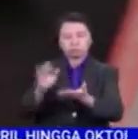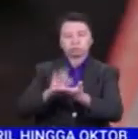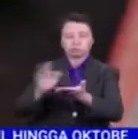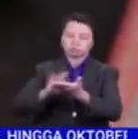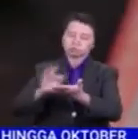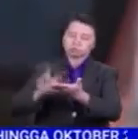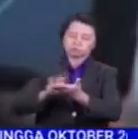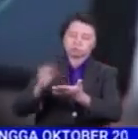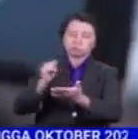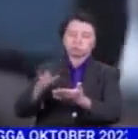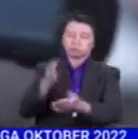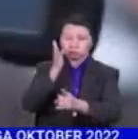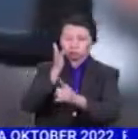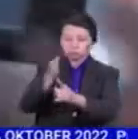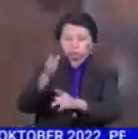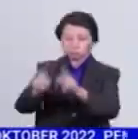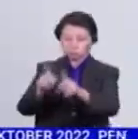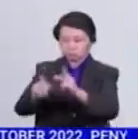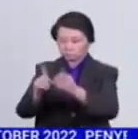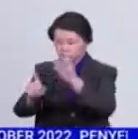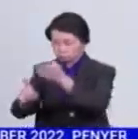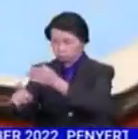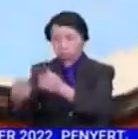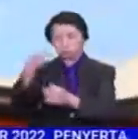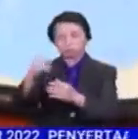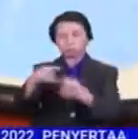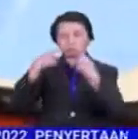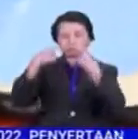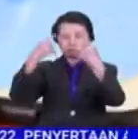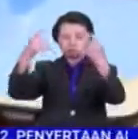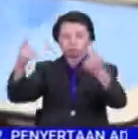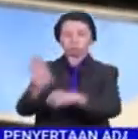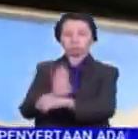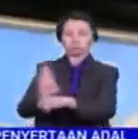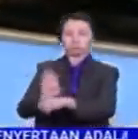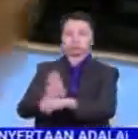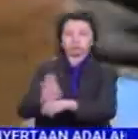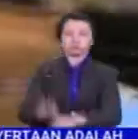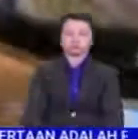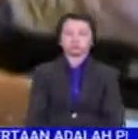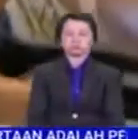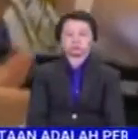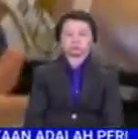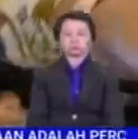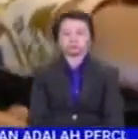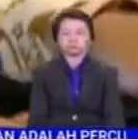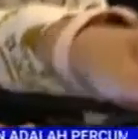pemasaran serta sasaran pengguna atau pelanggan bagi menjayakan perniagaan mereka.